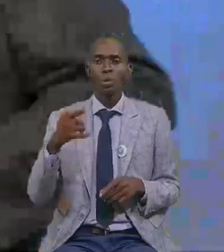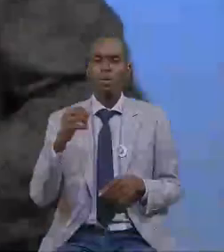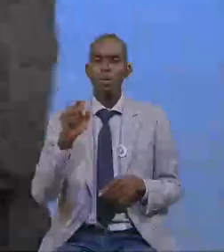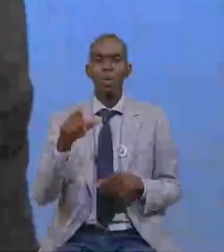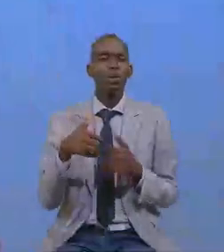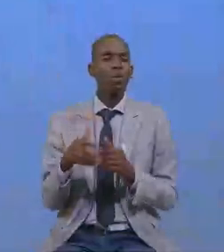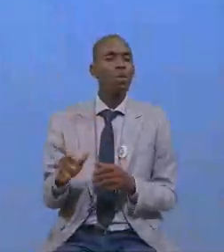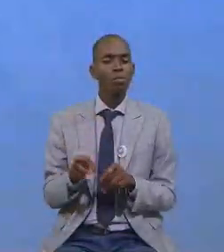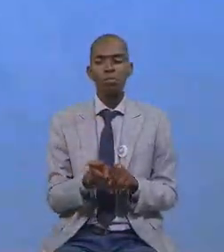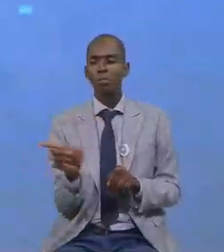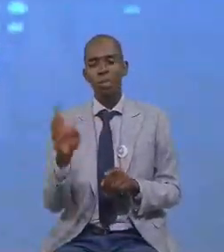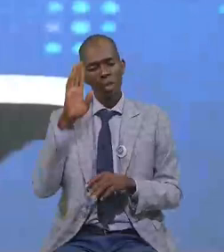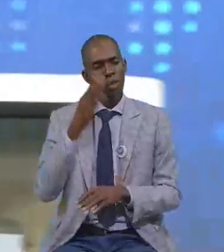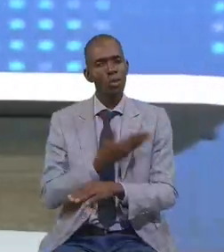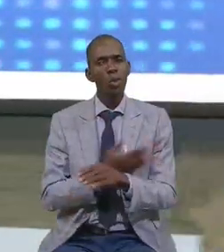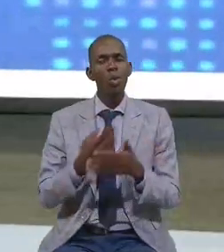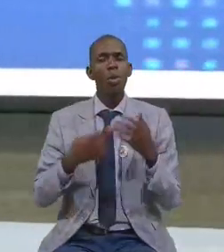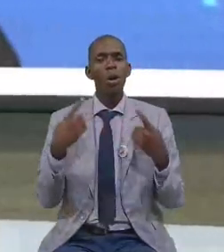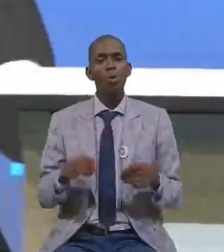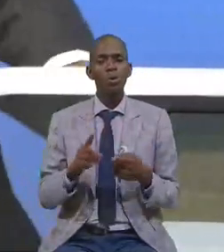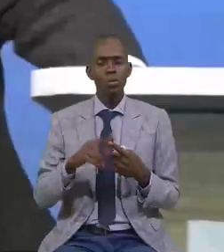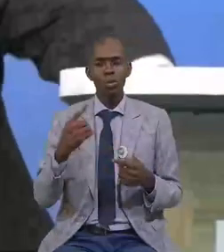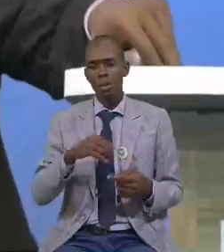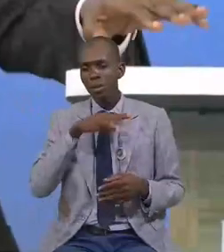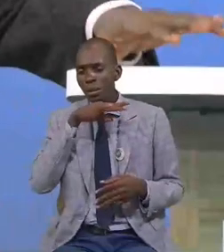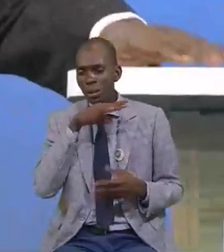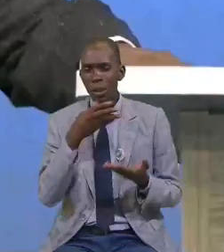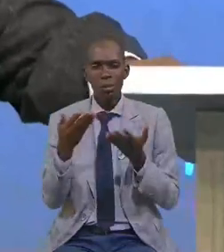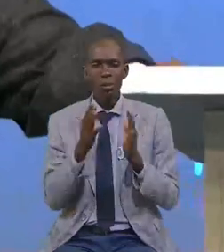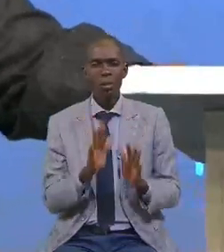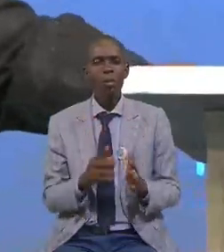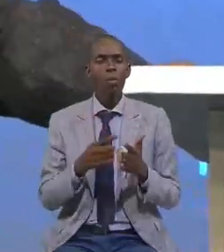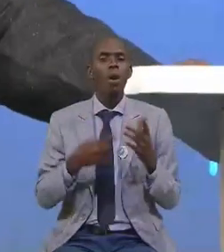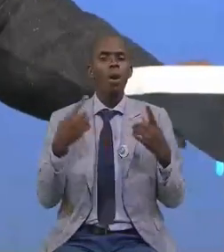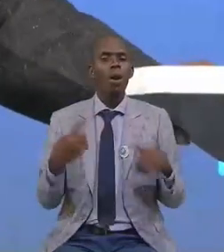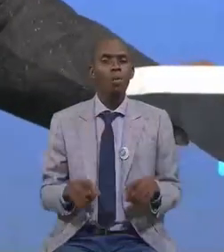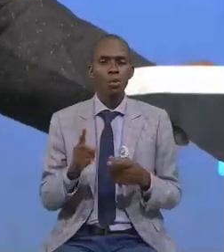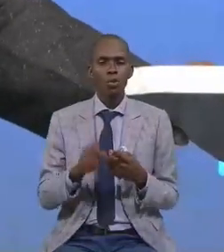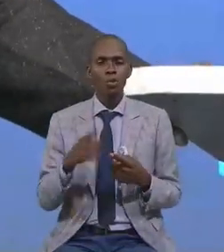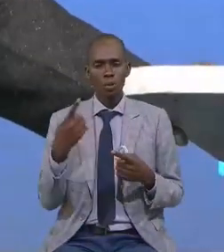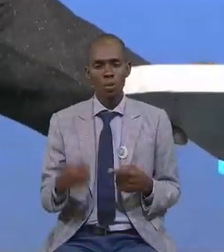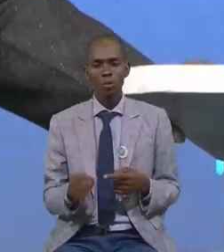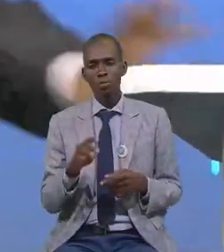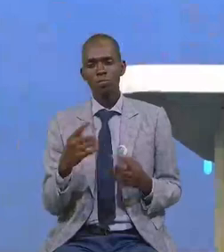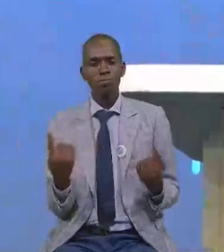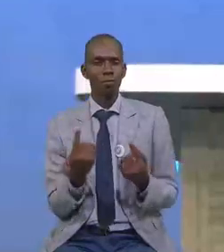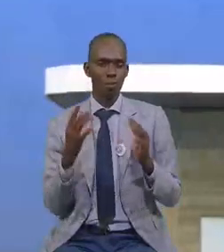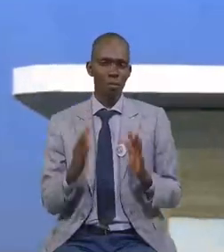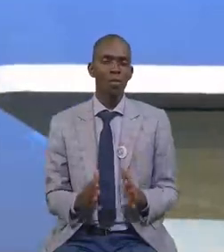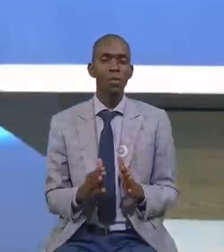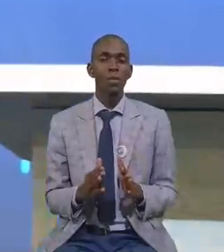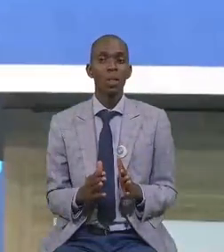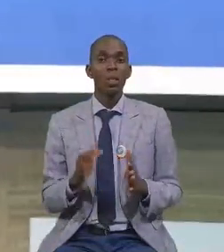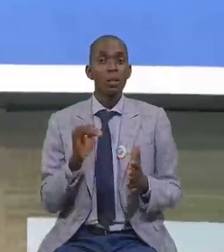fils prodigue? Qu'est-ce qui s'est passé sur l'esclave pollué? Qu'est-ce qui s'est passé sur